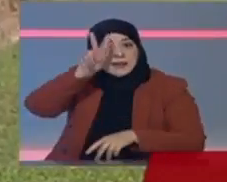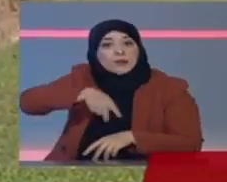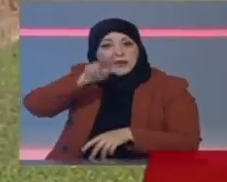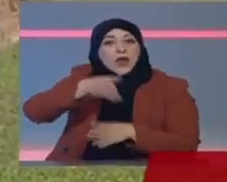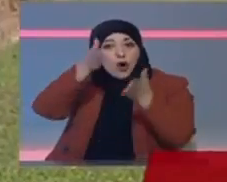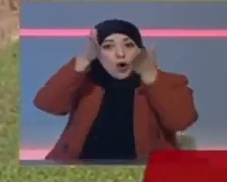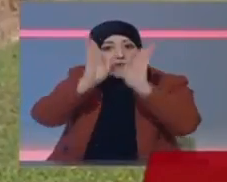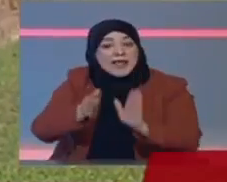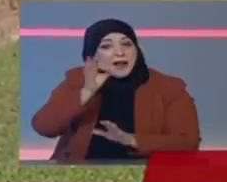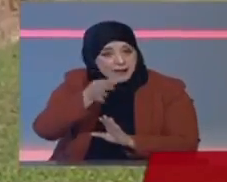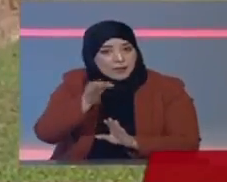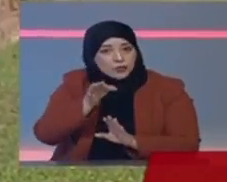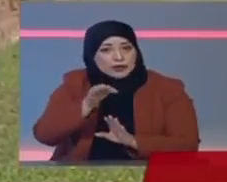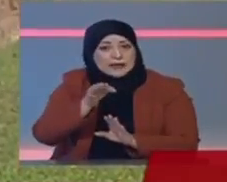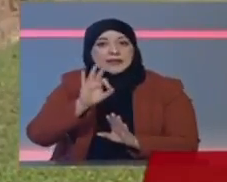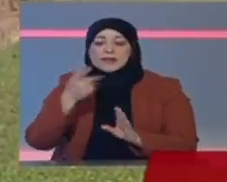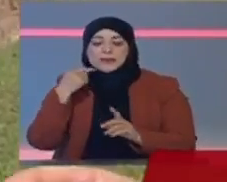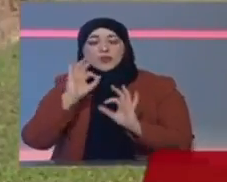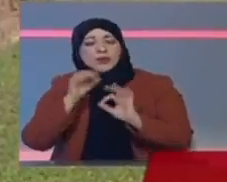الحال النجم